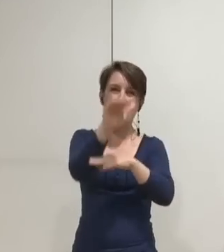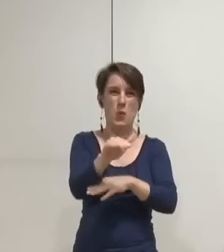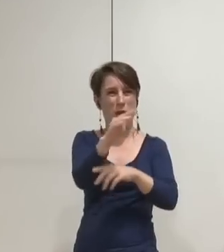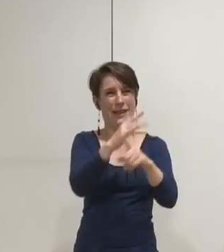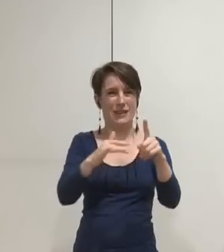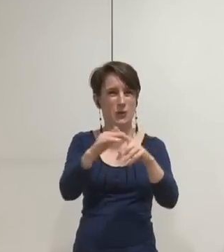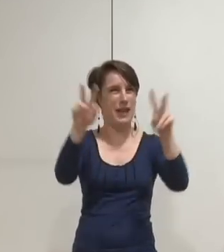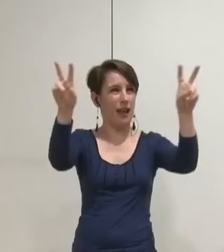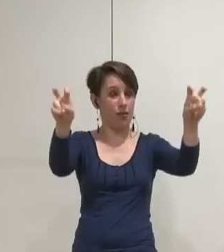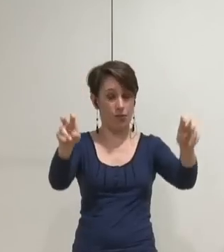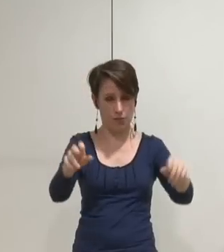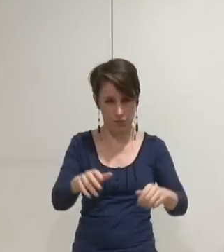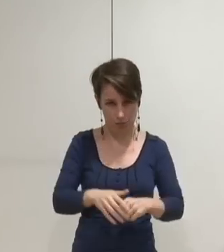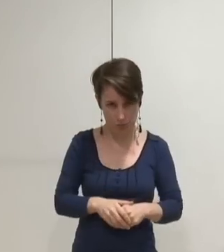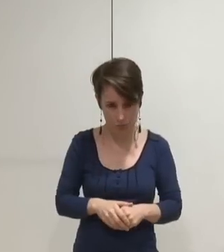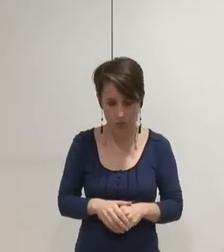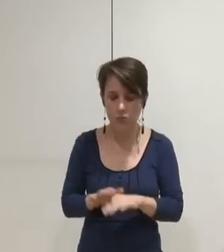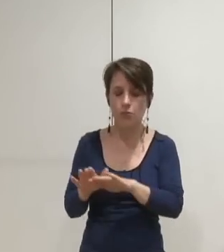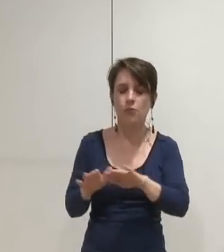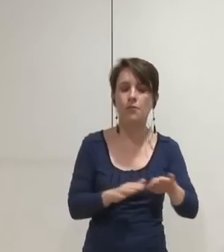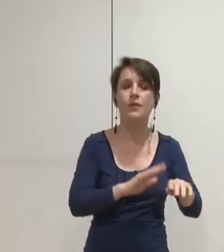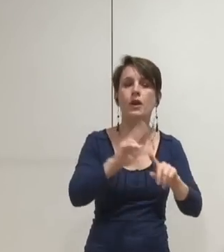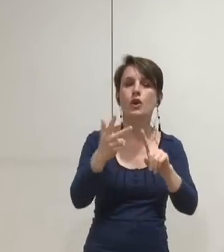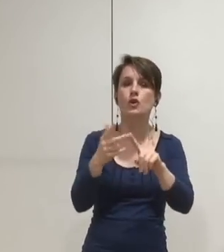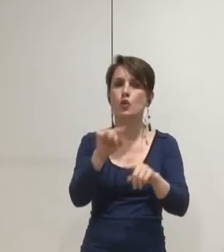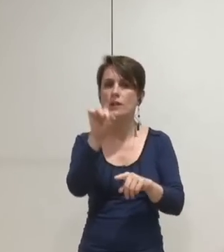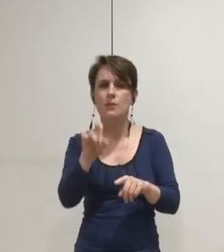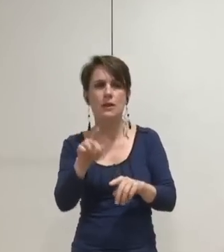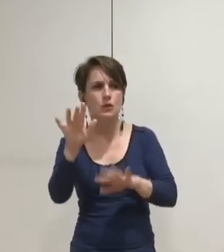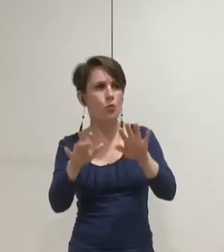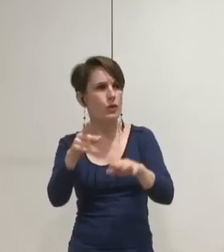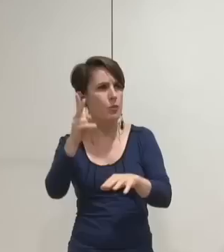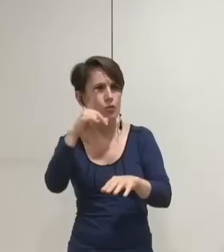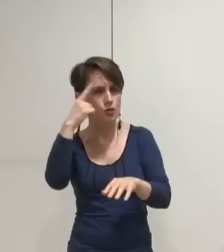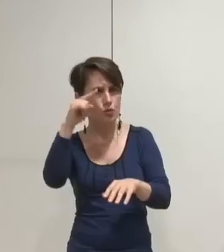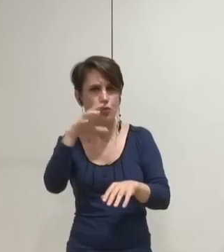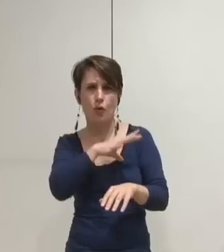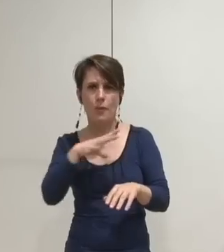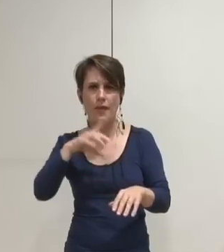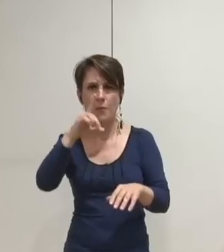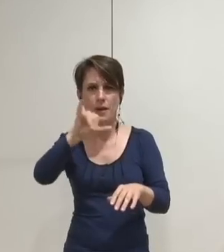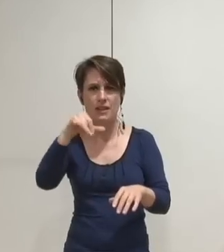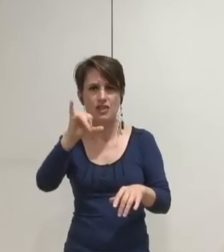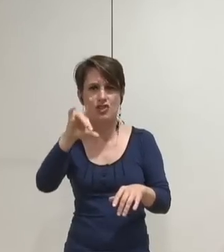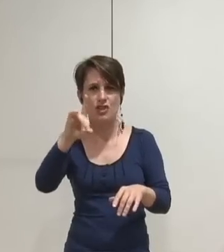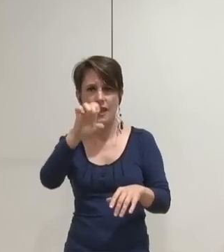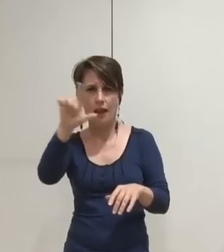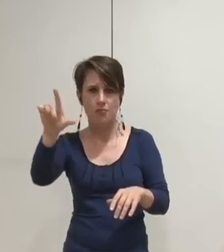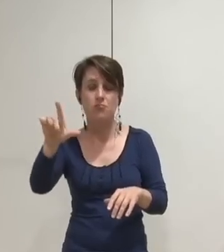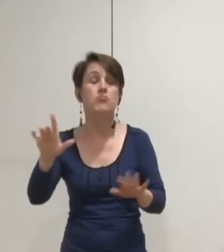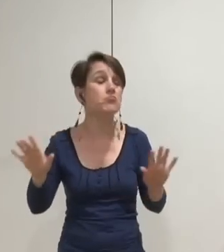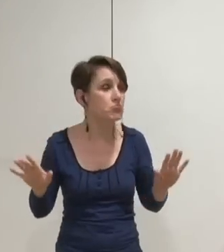revenir la troisème question elle s'adresse peut-être plutôt à madame gidelle je sais pas puisque nous parlons des